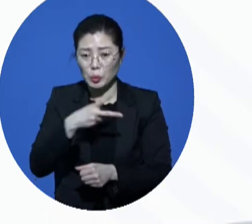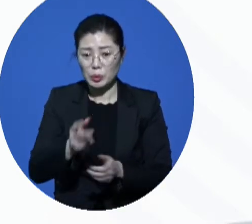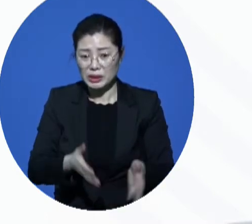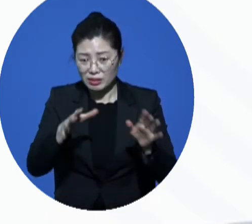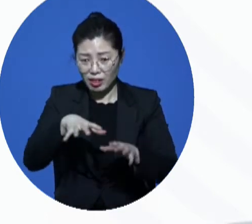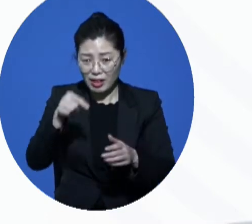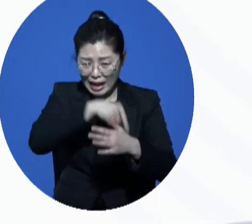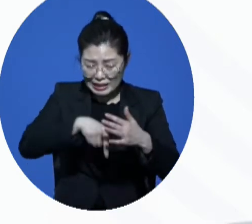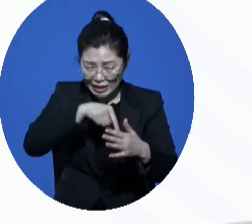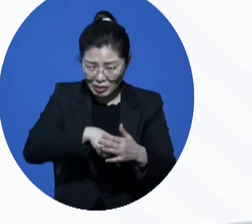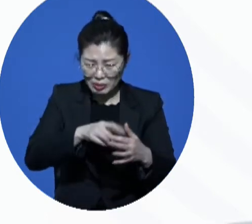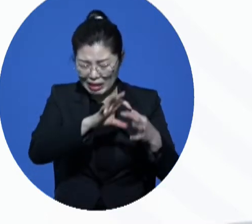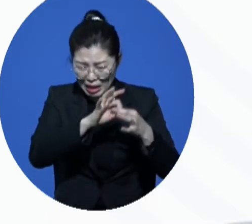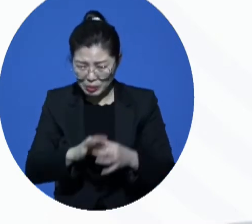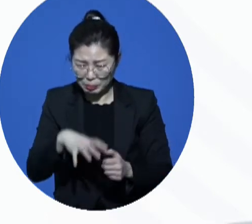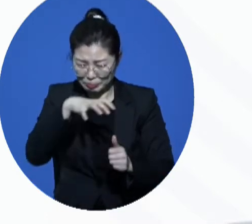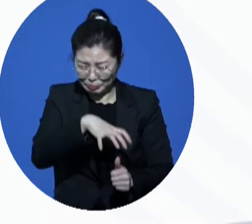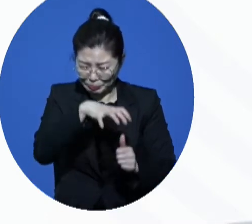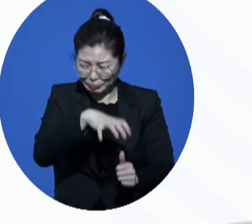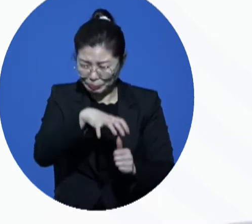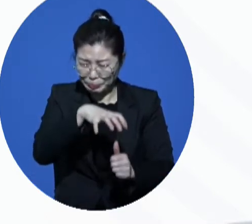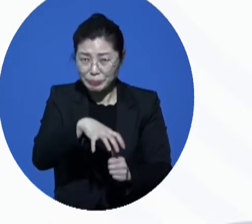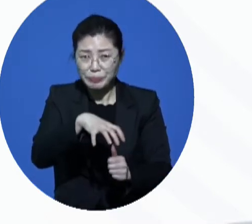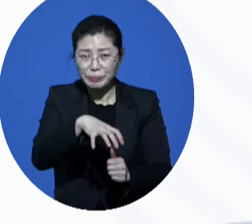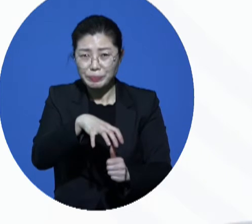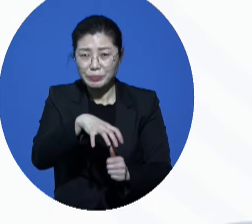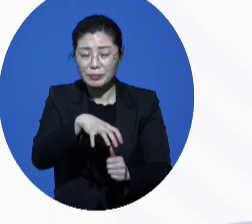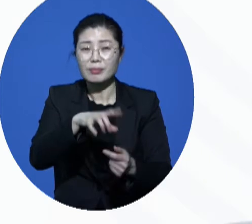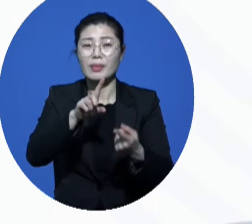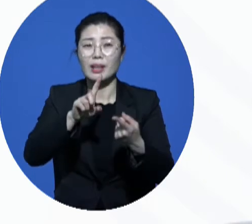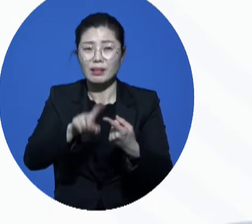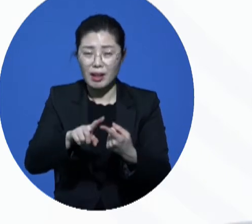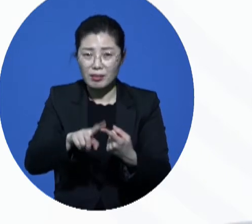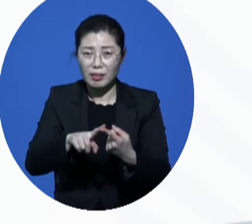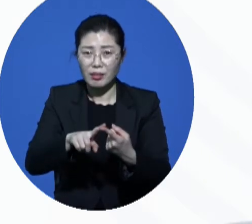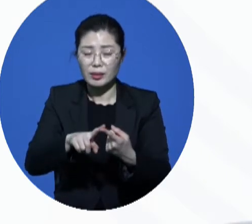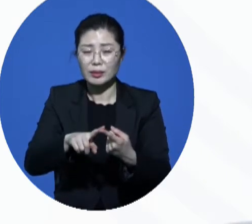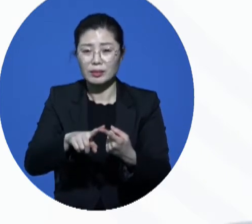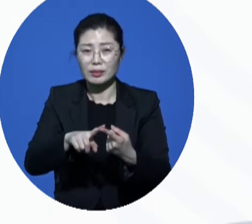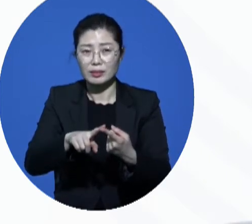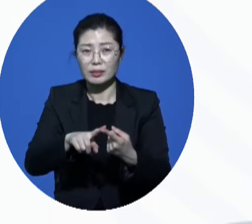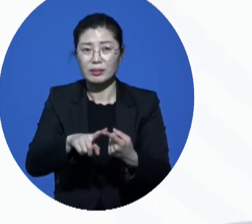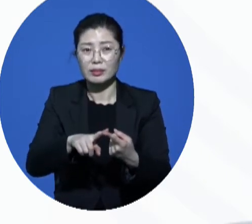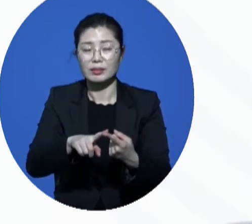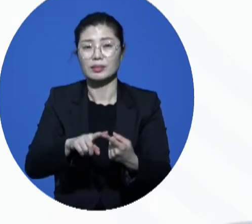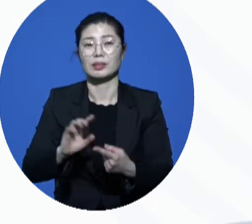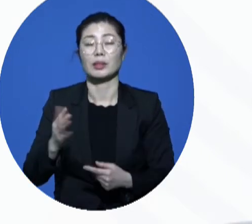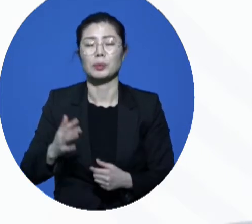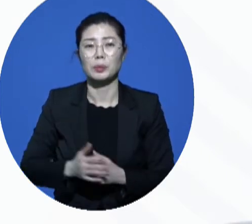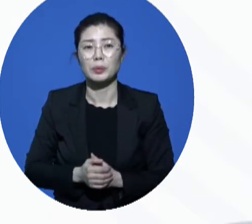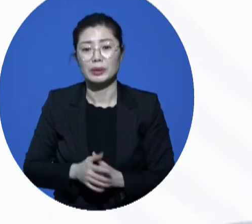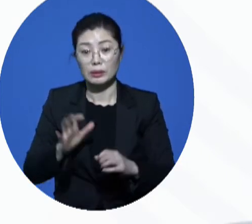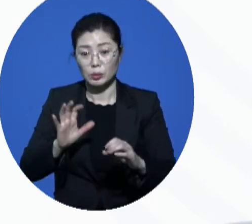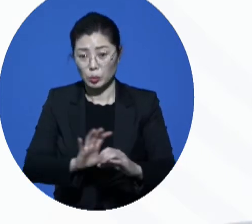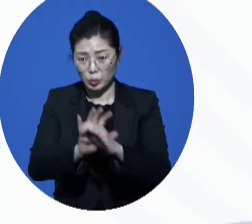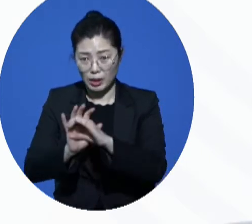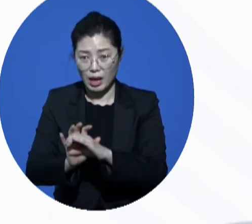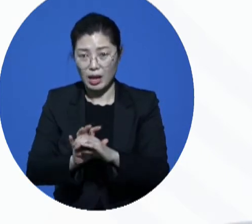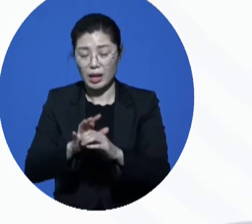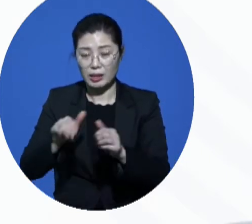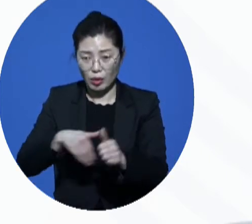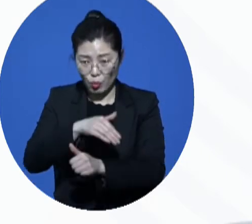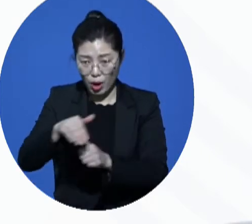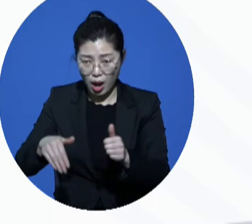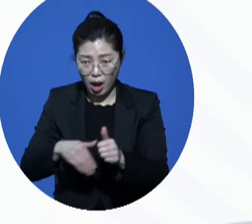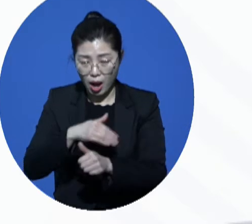위험한 상태에 놓여져 있기를 거부했던 것이고요. 그리고 코로나19 이후에 이제 외부의 장애인 단체나 서울시에서